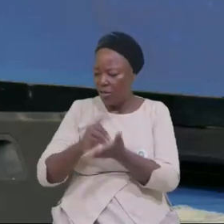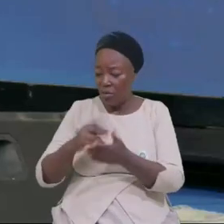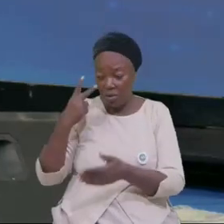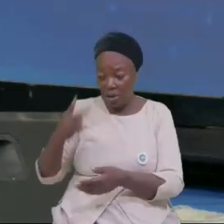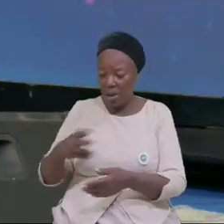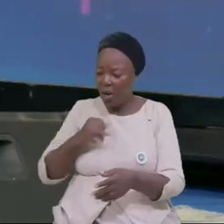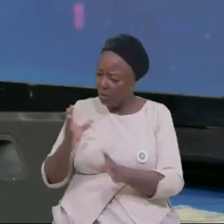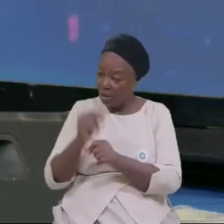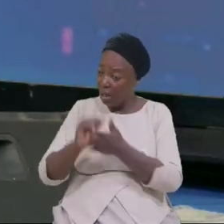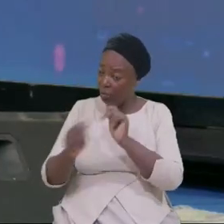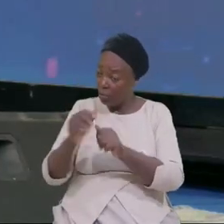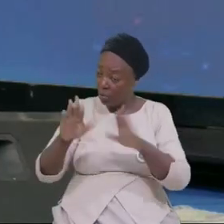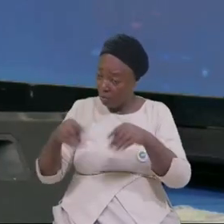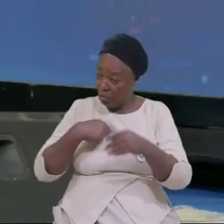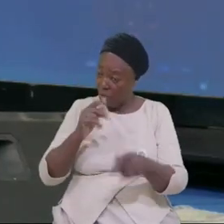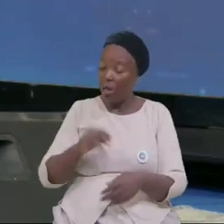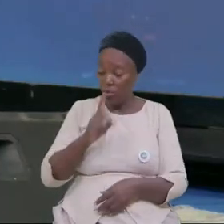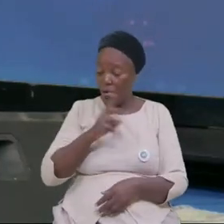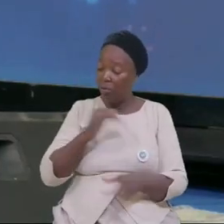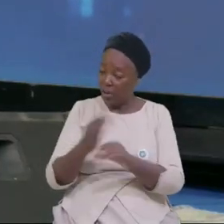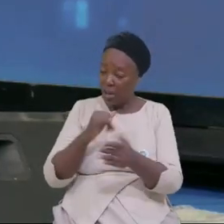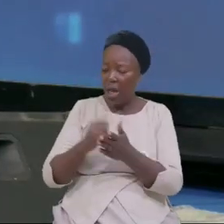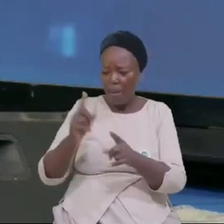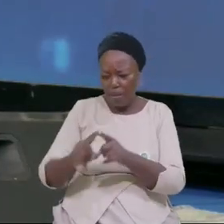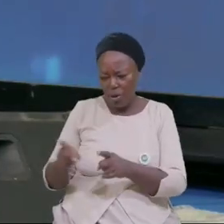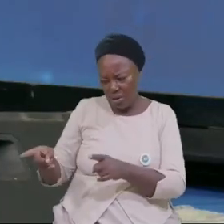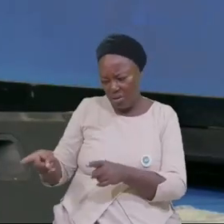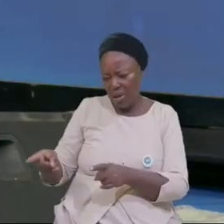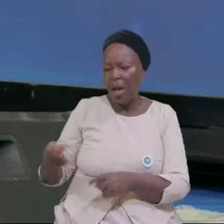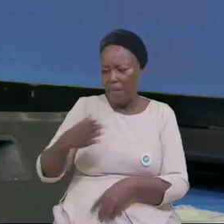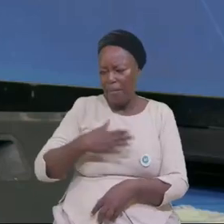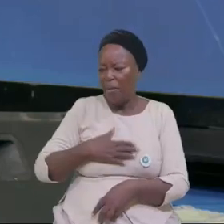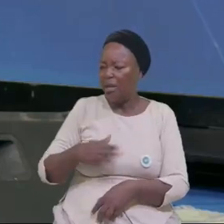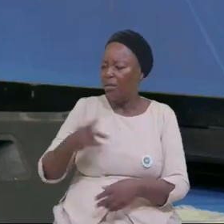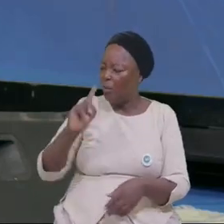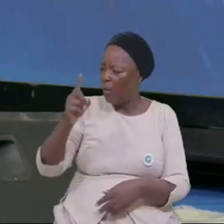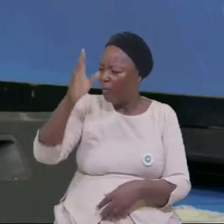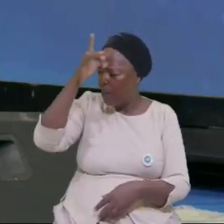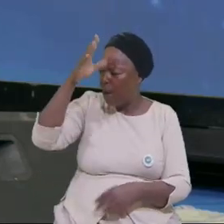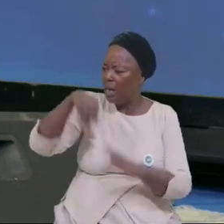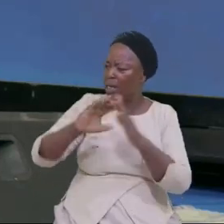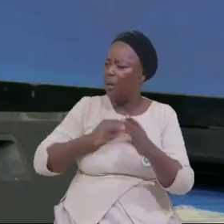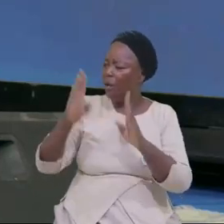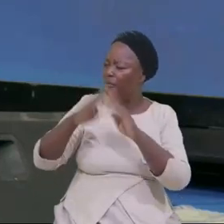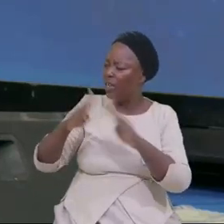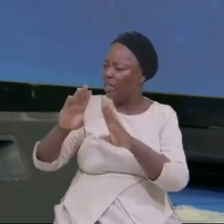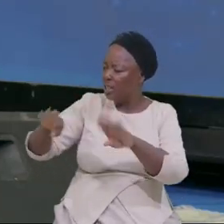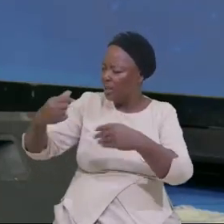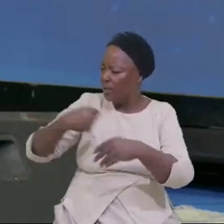là. Ceci là, c'est de Baba. Quel est son nom même? Baba